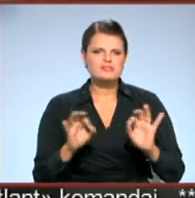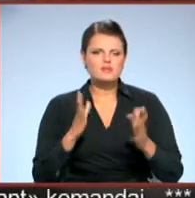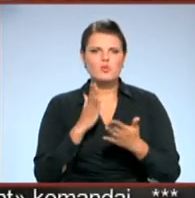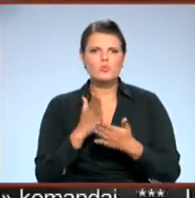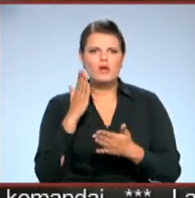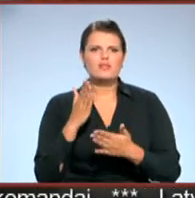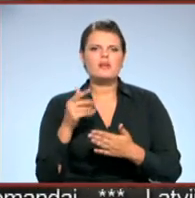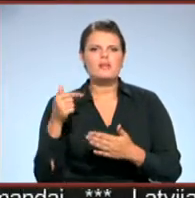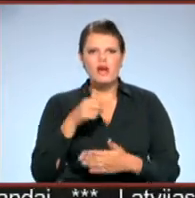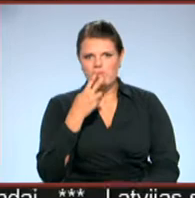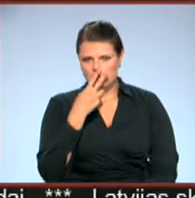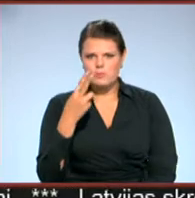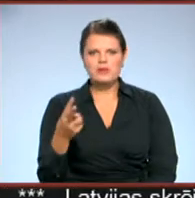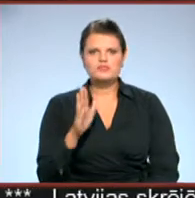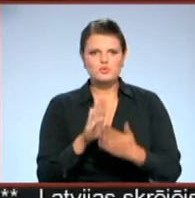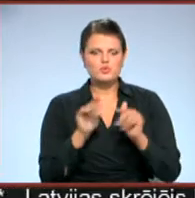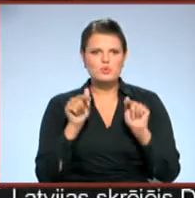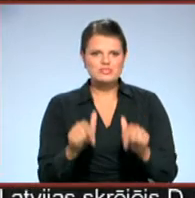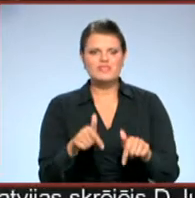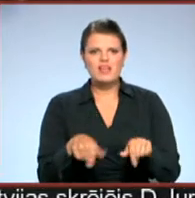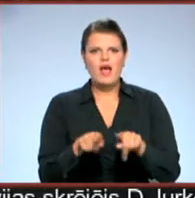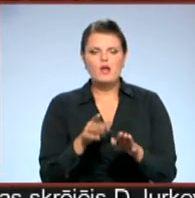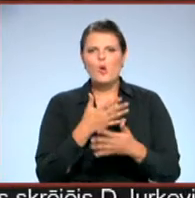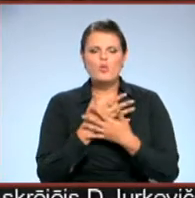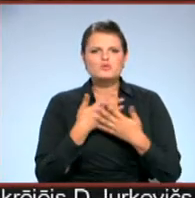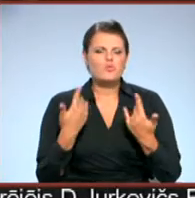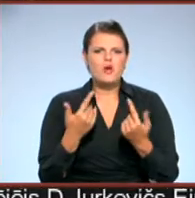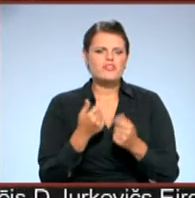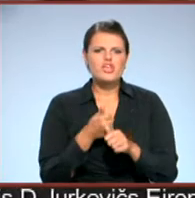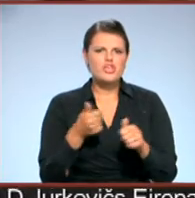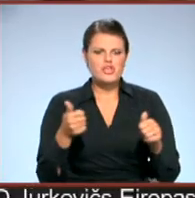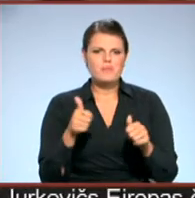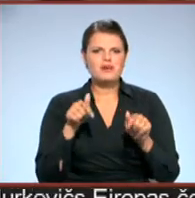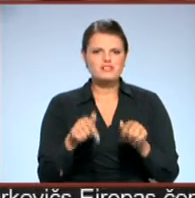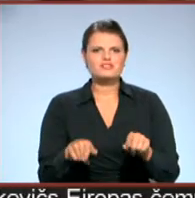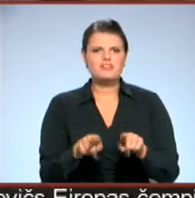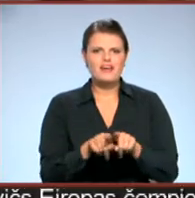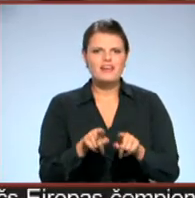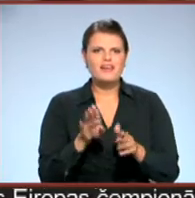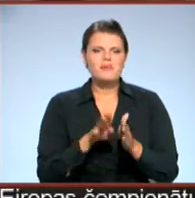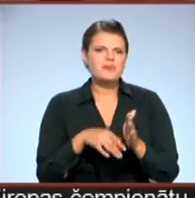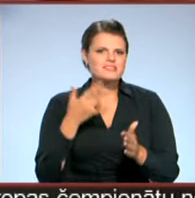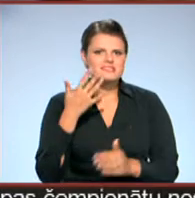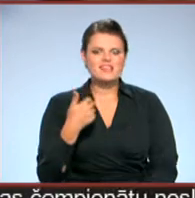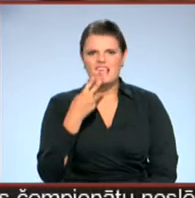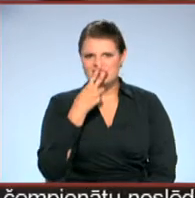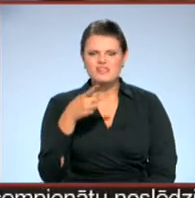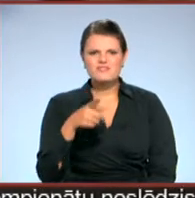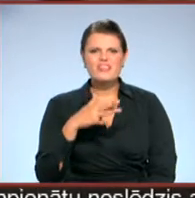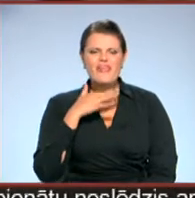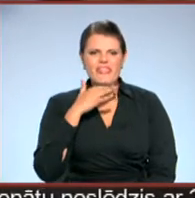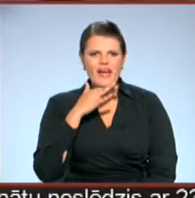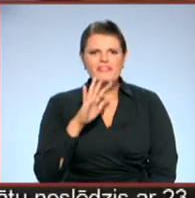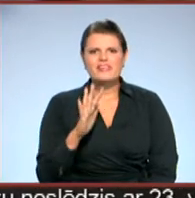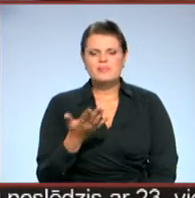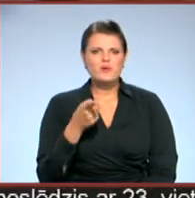katru dienu atnākt un paskatīties uz viņu, jo viņai bija kaut kas ļoti fascinējoši. Un tā vēl tā dīvainā bezcerība, es redzu, ka viņa ir noputējis netīra, bet